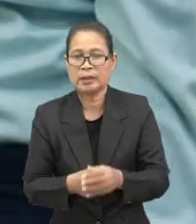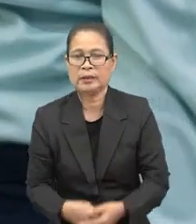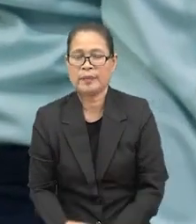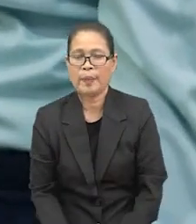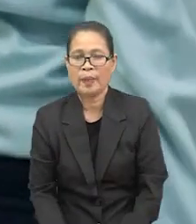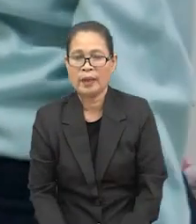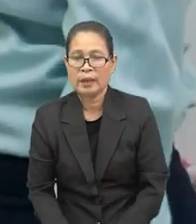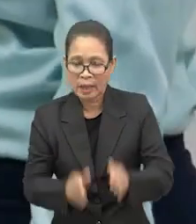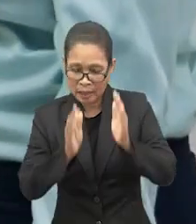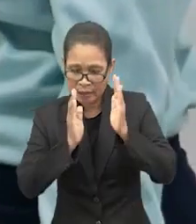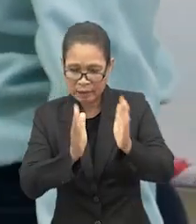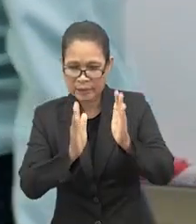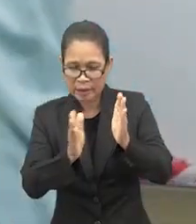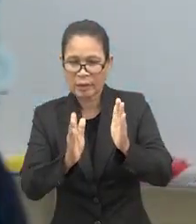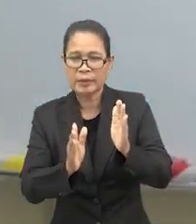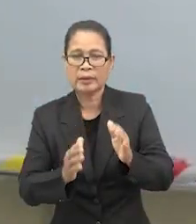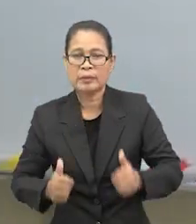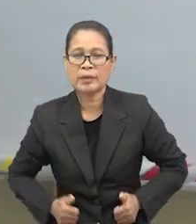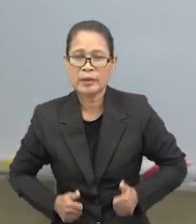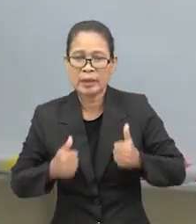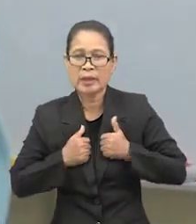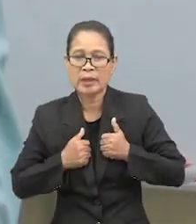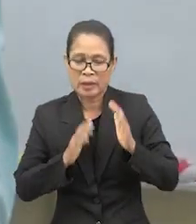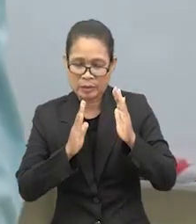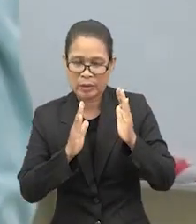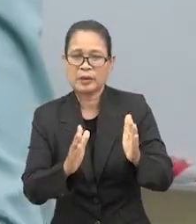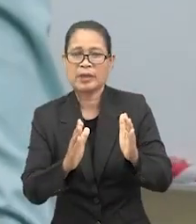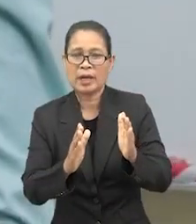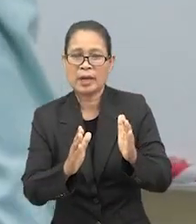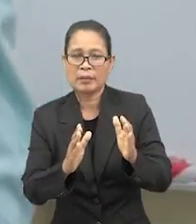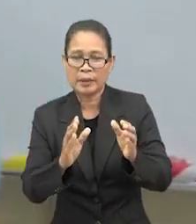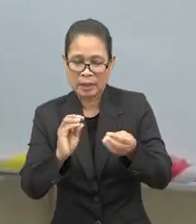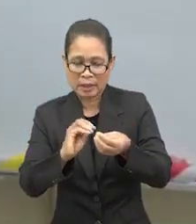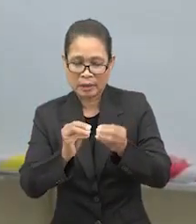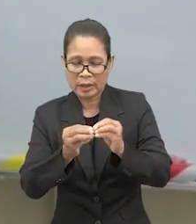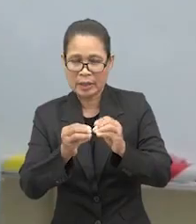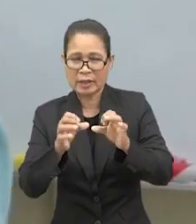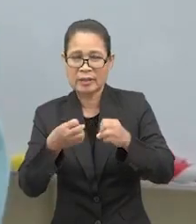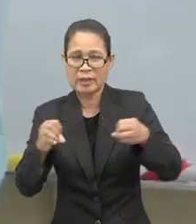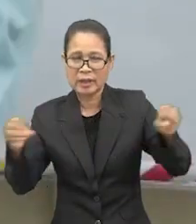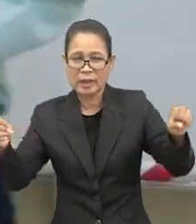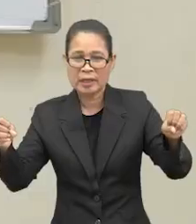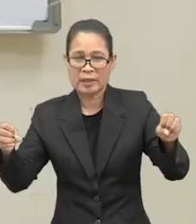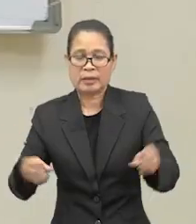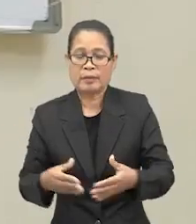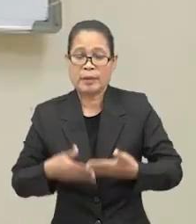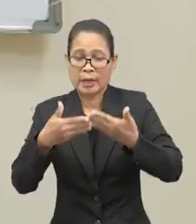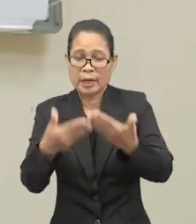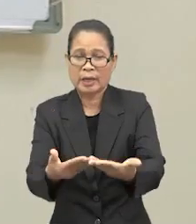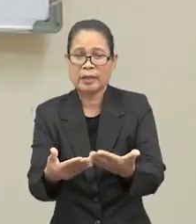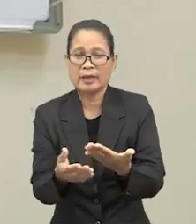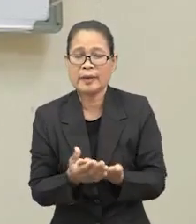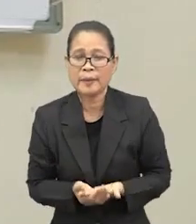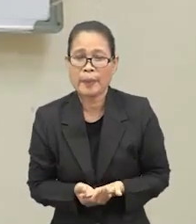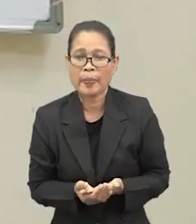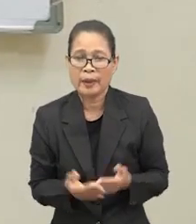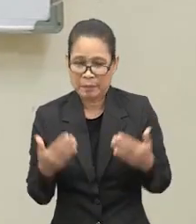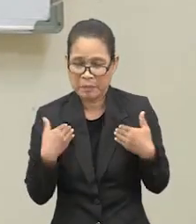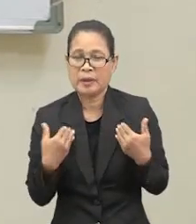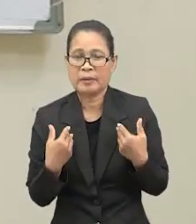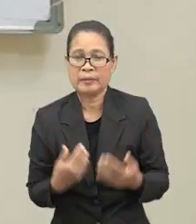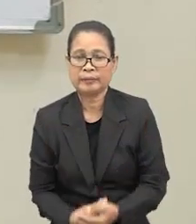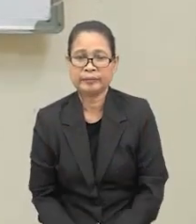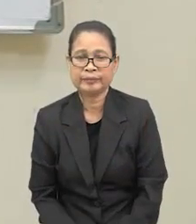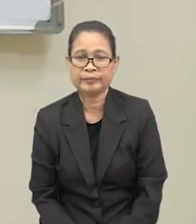Hai, ở đây để dựng bằng cao máu, đạch hát trâu tay xóm sróp tới nâng sản phiệp ruột nữ, nâng sróp tới tám, là bạc lế, đáy, đáy dựng bàn